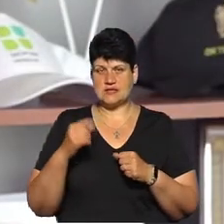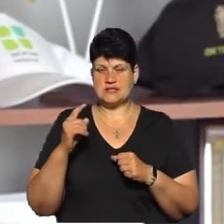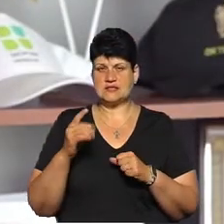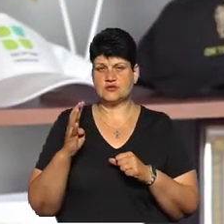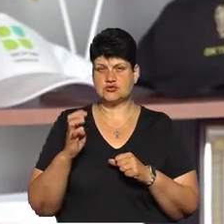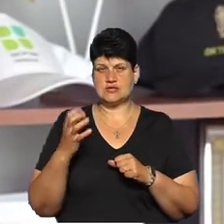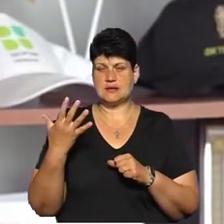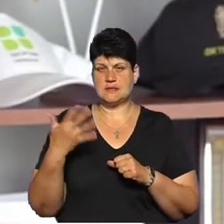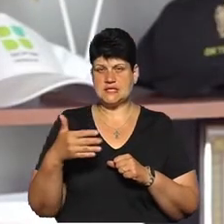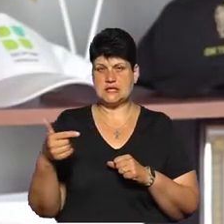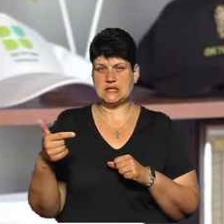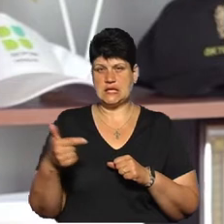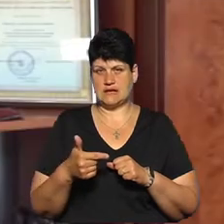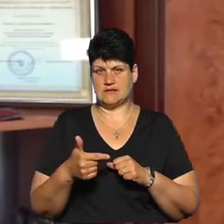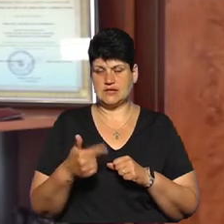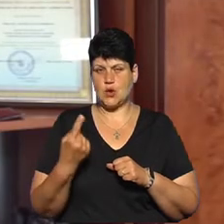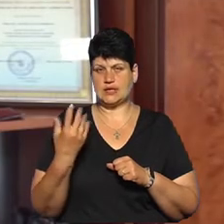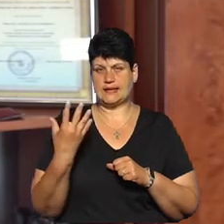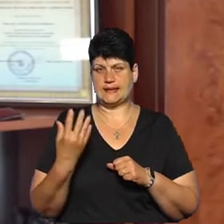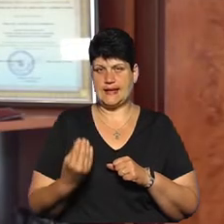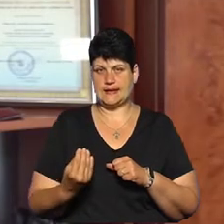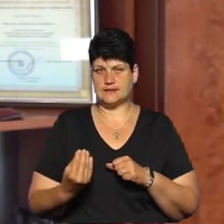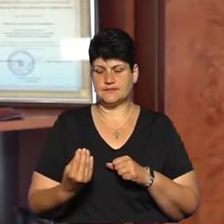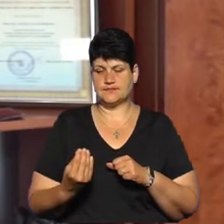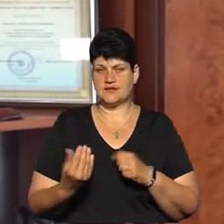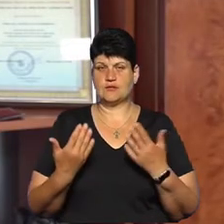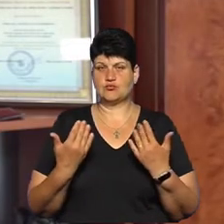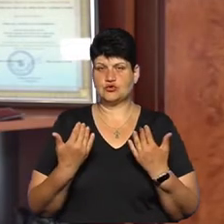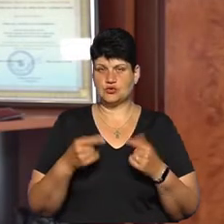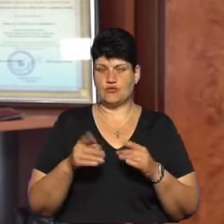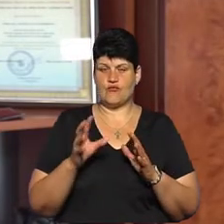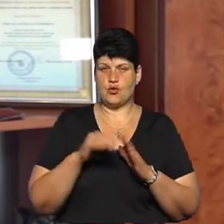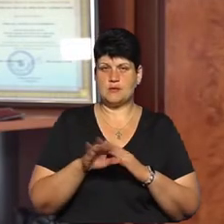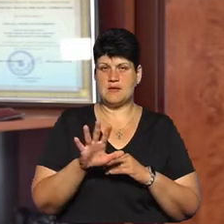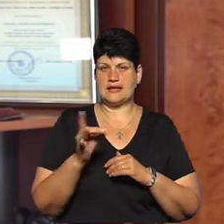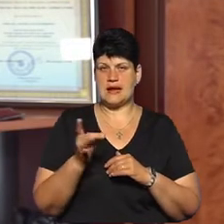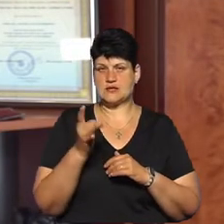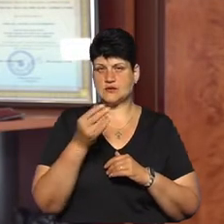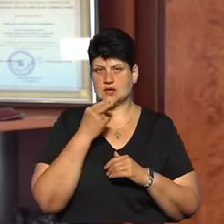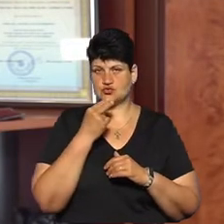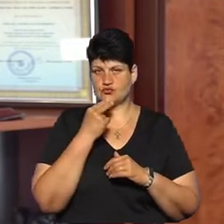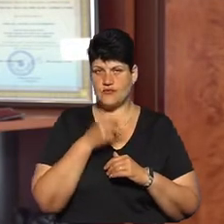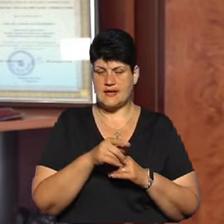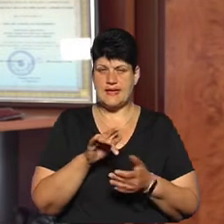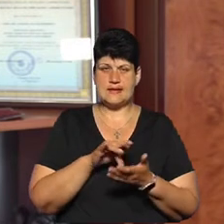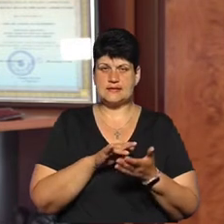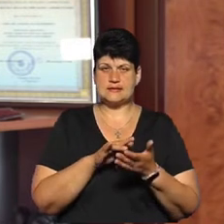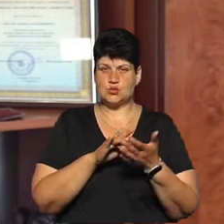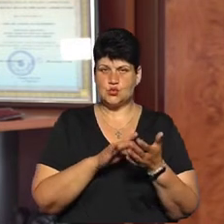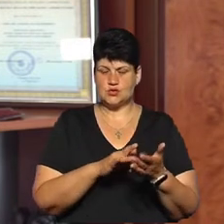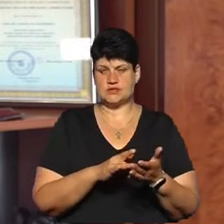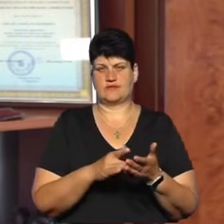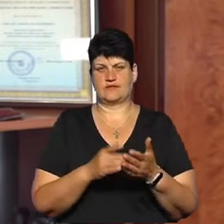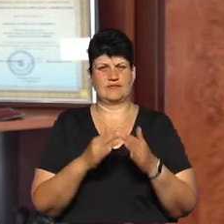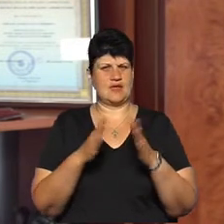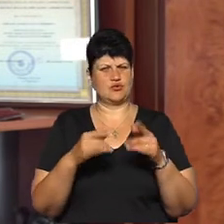450 гривень один день коштує відпочинок дитини. Сюди входить п'ятиразове харчування, екскурсії в кожного табору, там різна своя